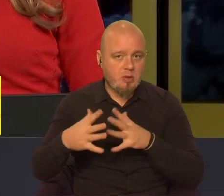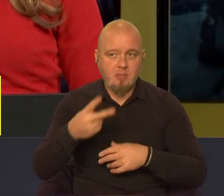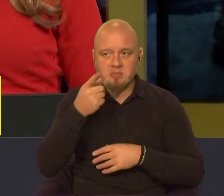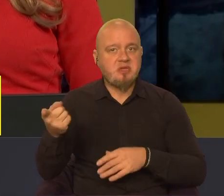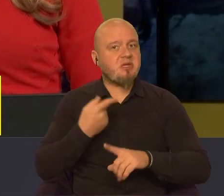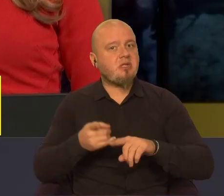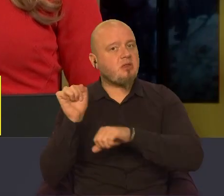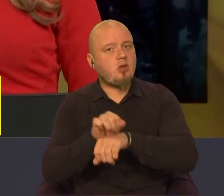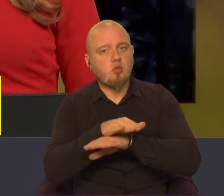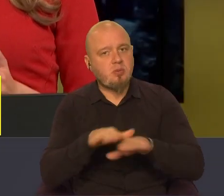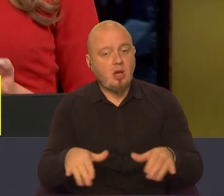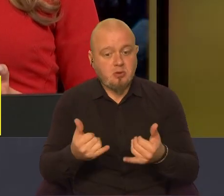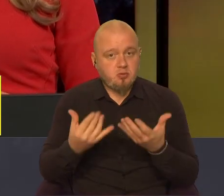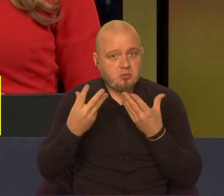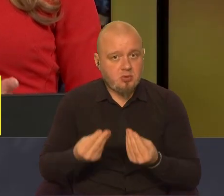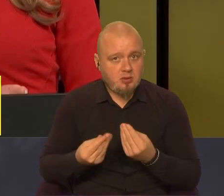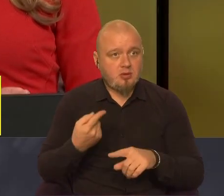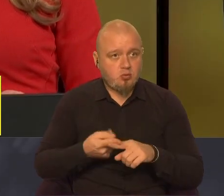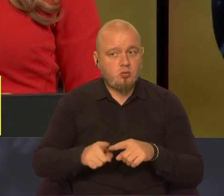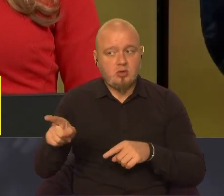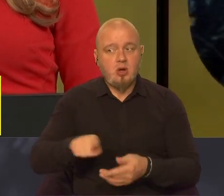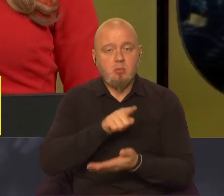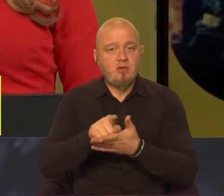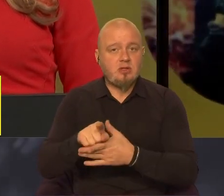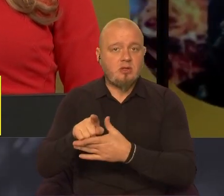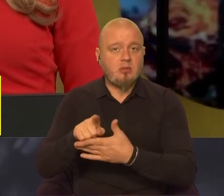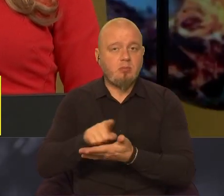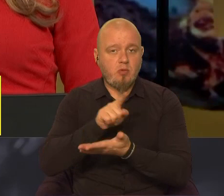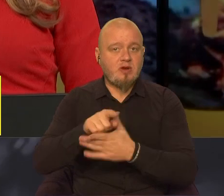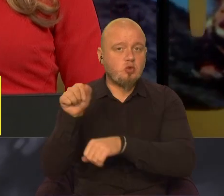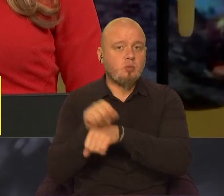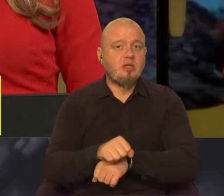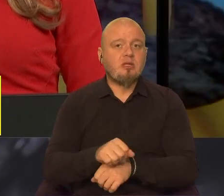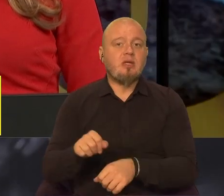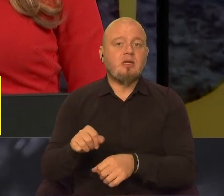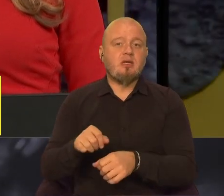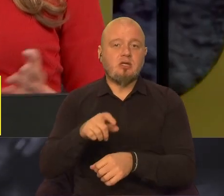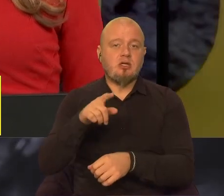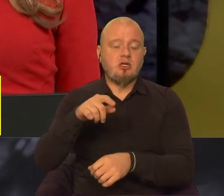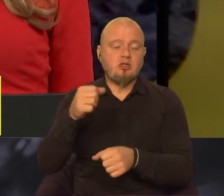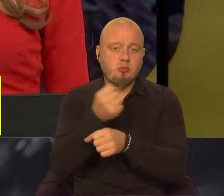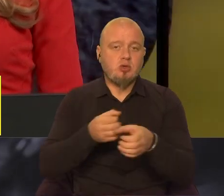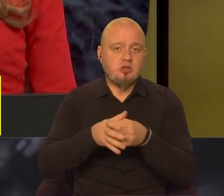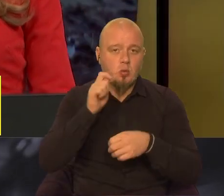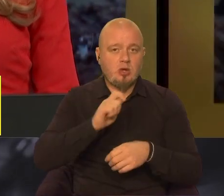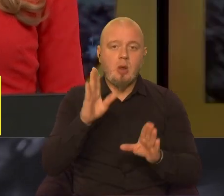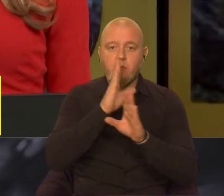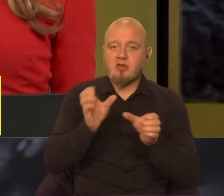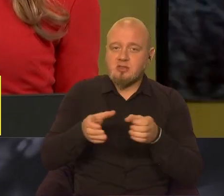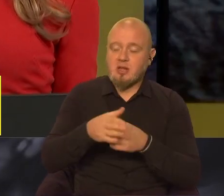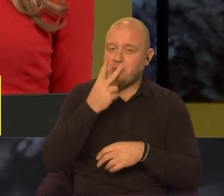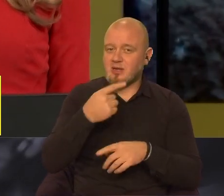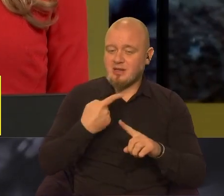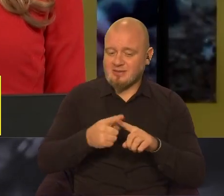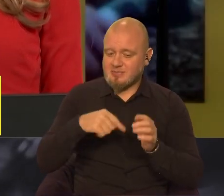не зупиняє на сьогоднішній день, тому їх повинні зупинити Збройні сили України, повітряні сили. Ну, бачите, я вам це запитання поставила,